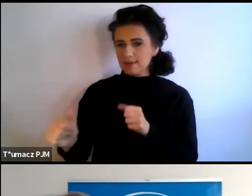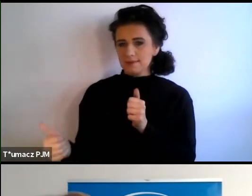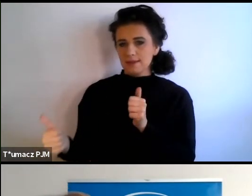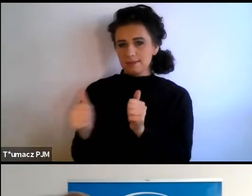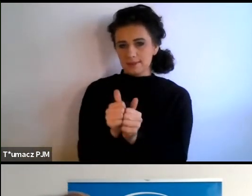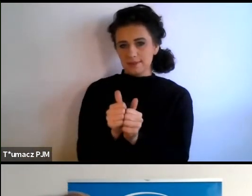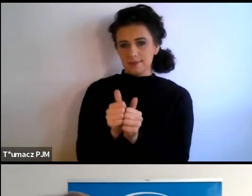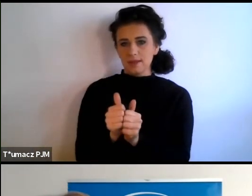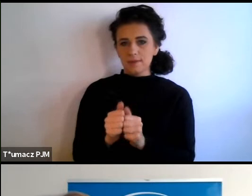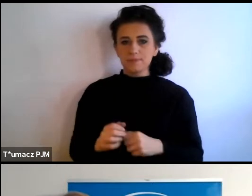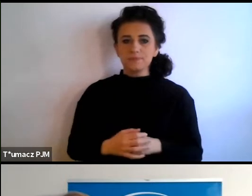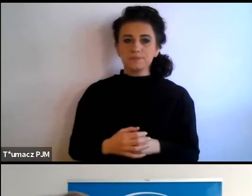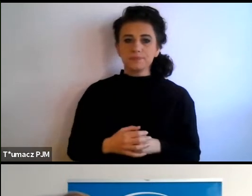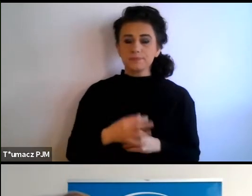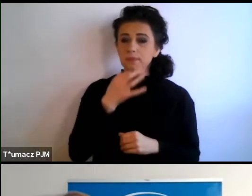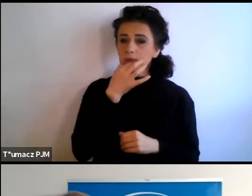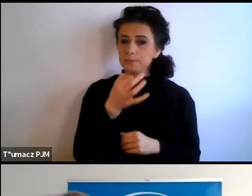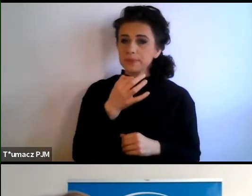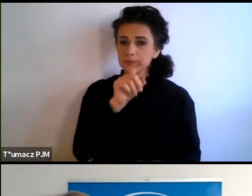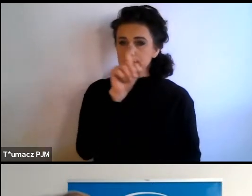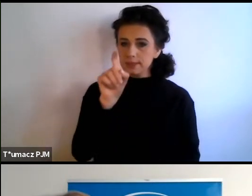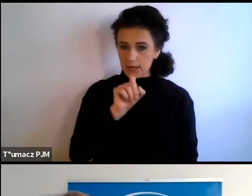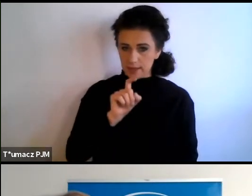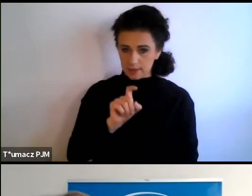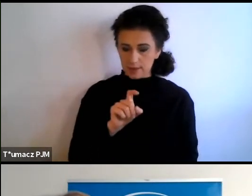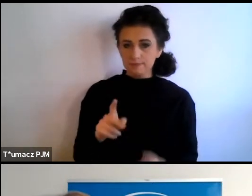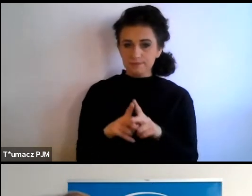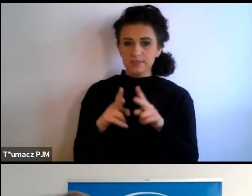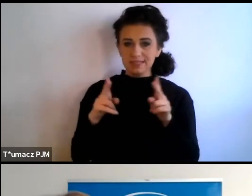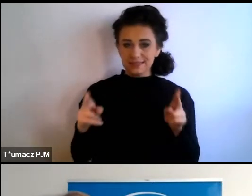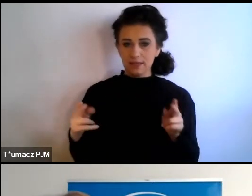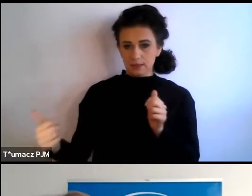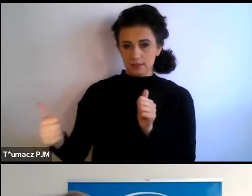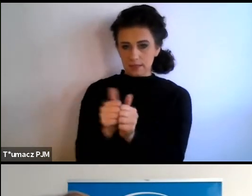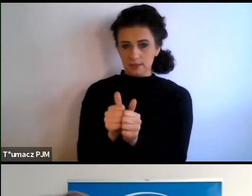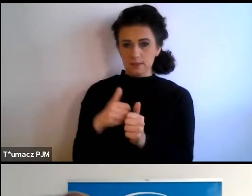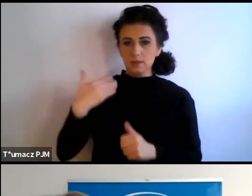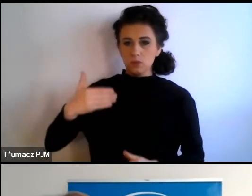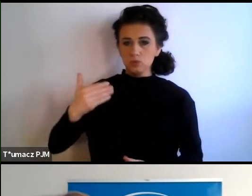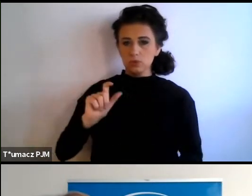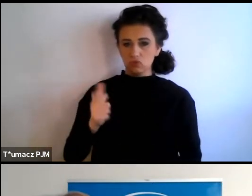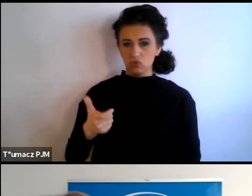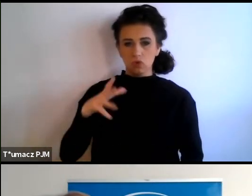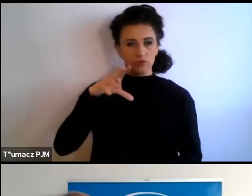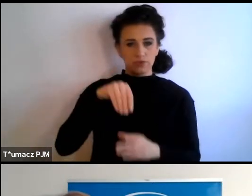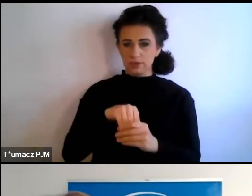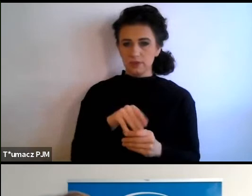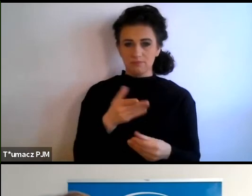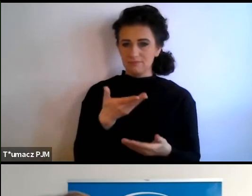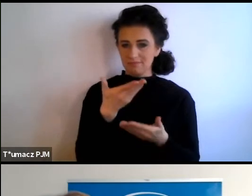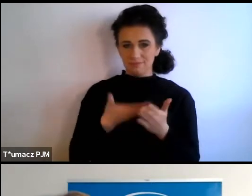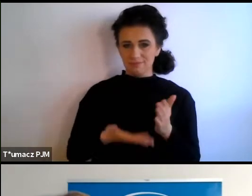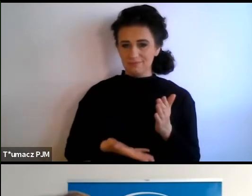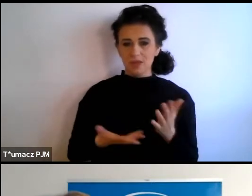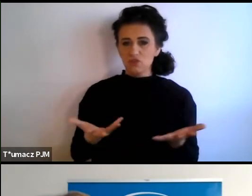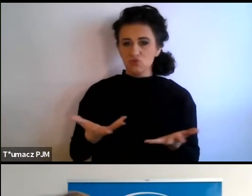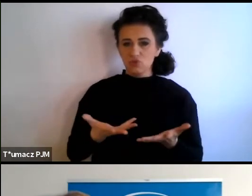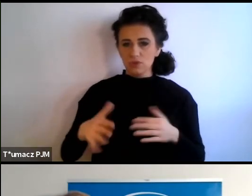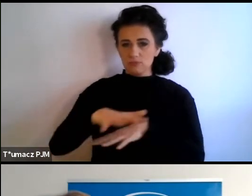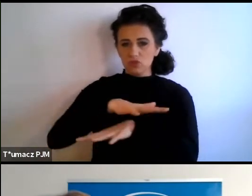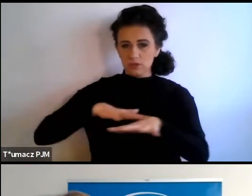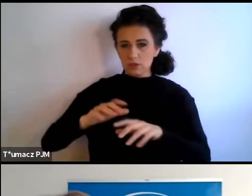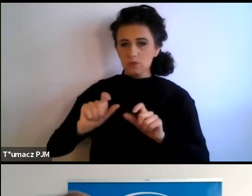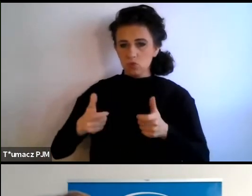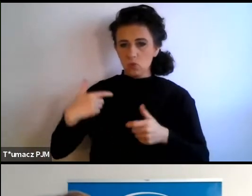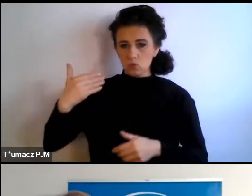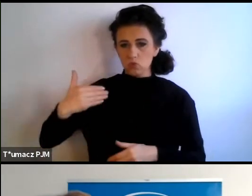jaki zakres tej asysty na uczelniach i w jakich przestrzeniach on powinien być tak zdalnej, ale tak jak